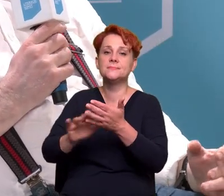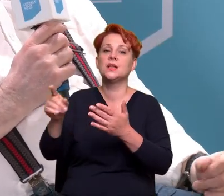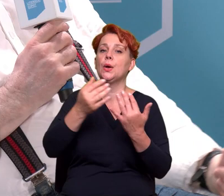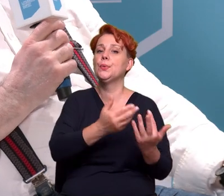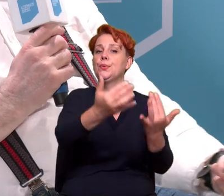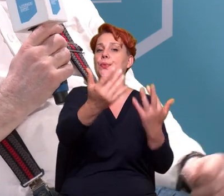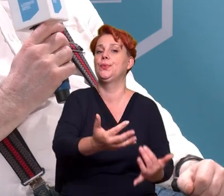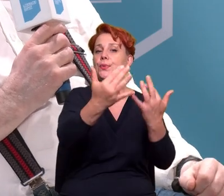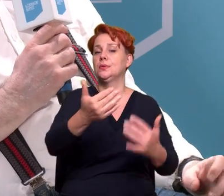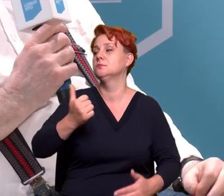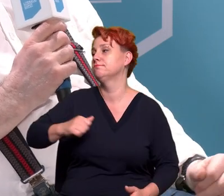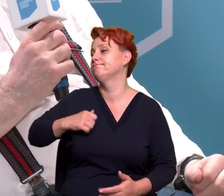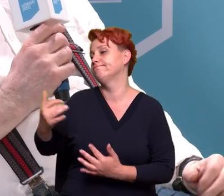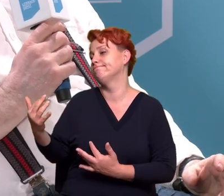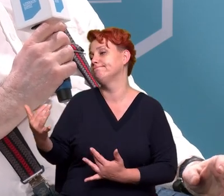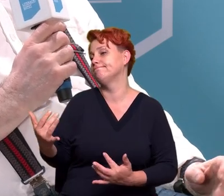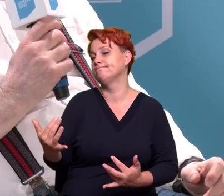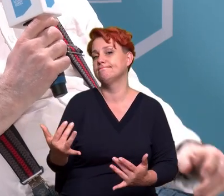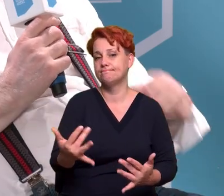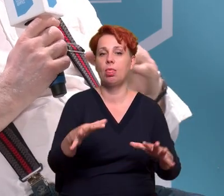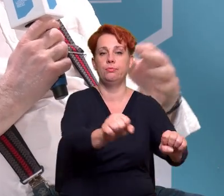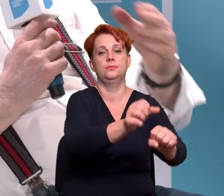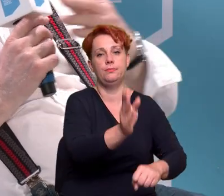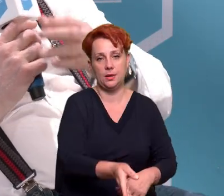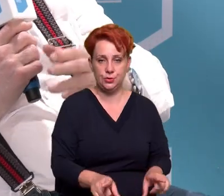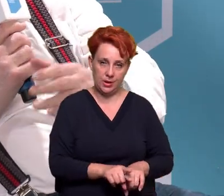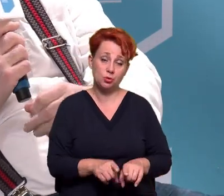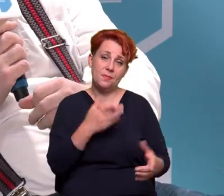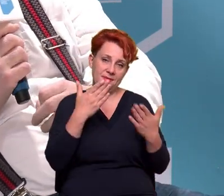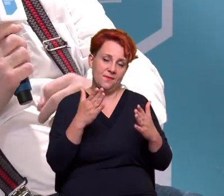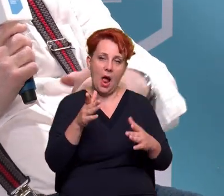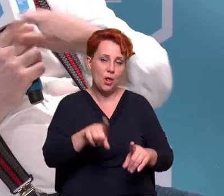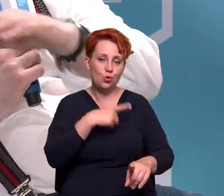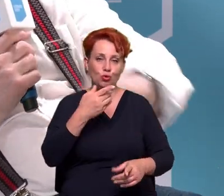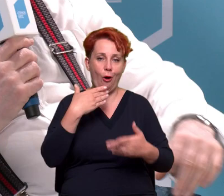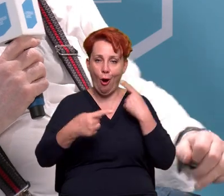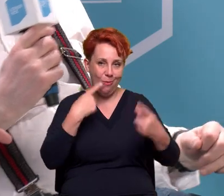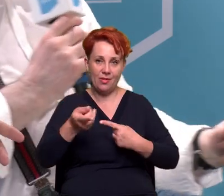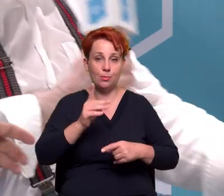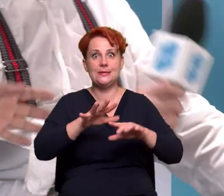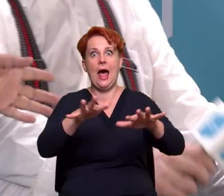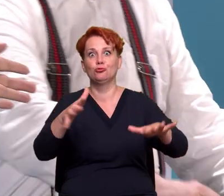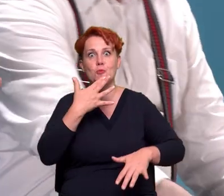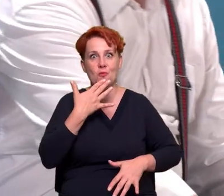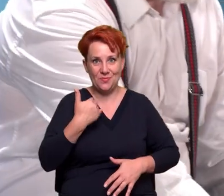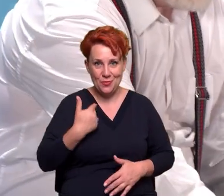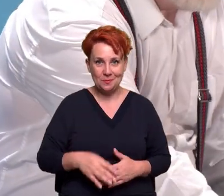wojny. Więc to tak mniej więcej wyglądało, ale już nie będę dłużej mówił. I tak za dużo mówię.